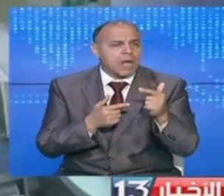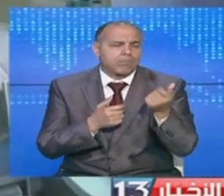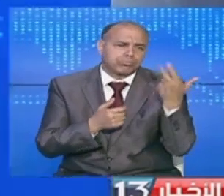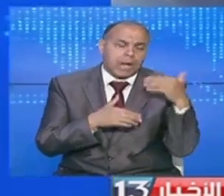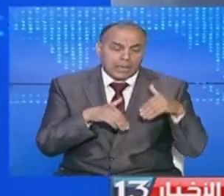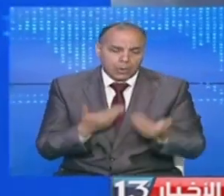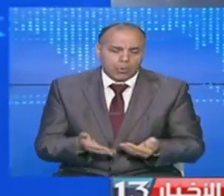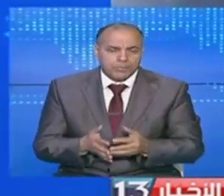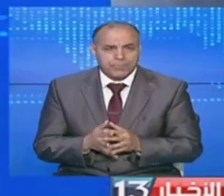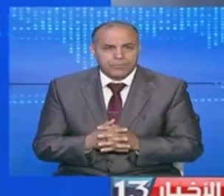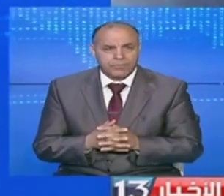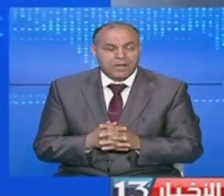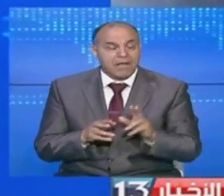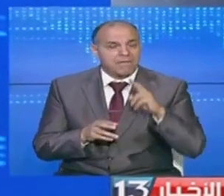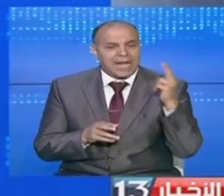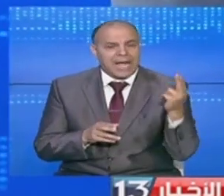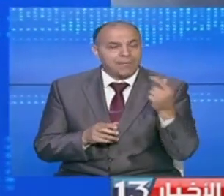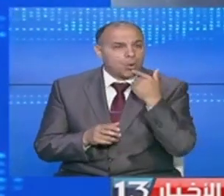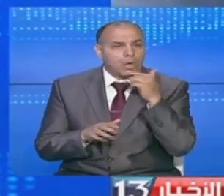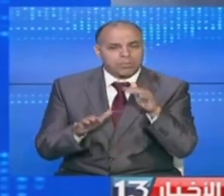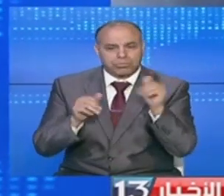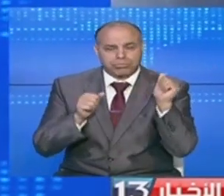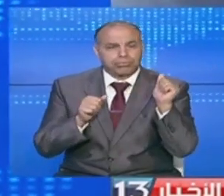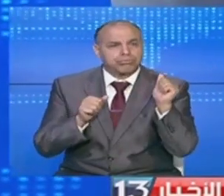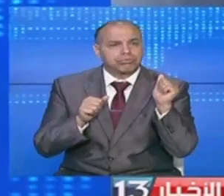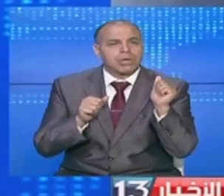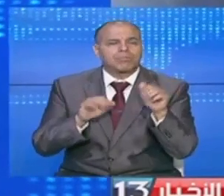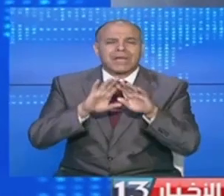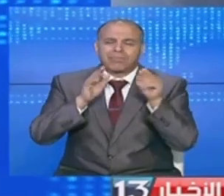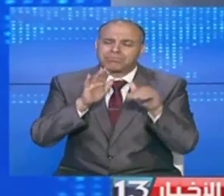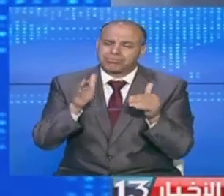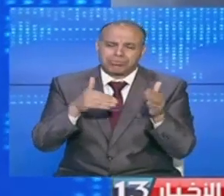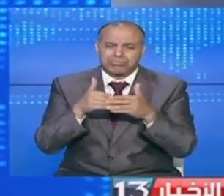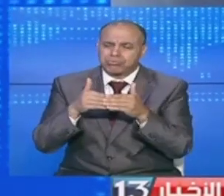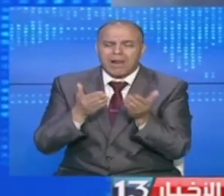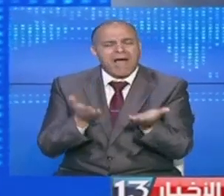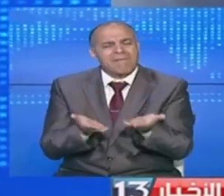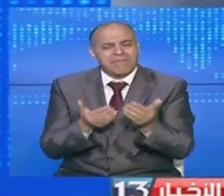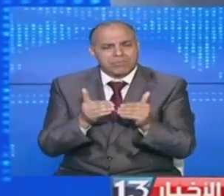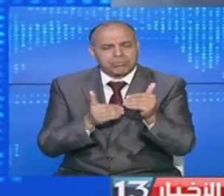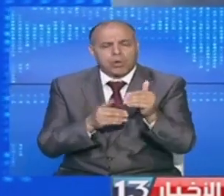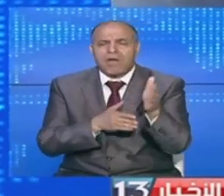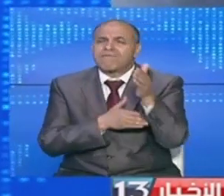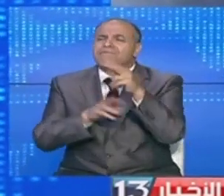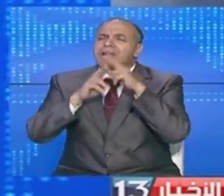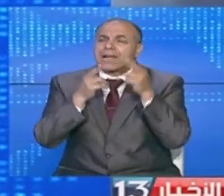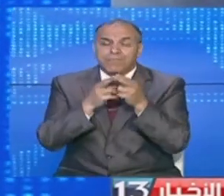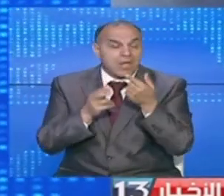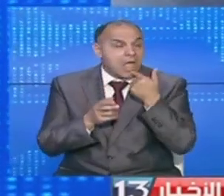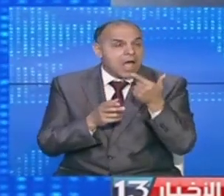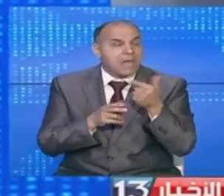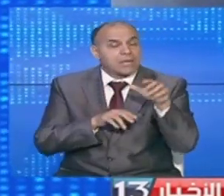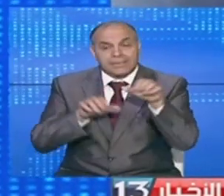أيام. دوليا، تم رفع إجراءات العزل والإغلاق أو تخفيفها في معظم دول العالم